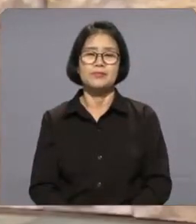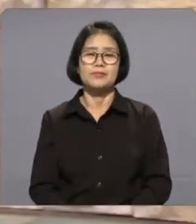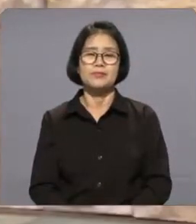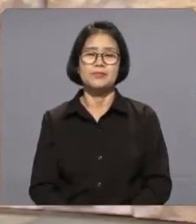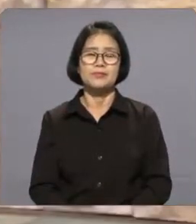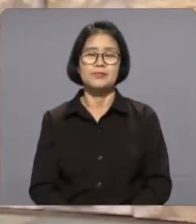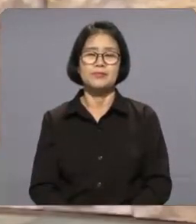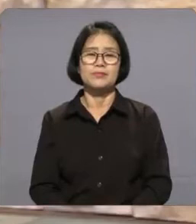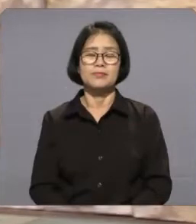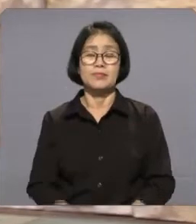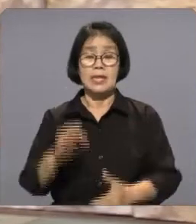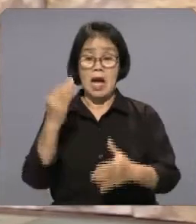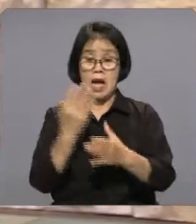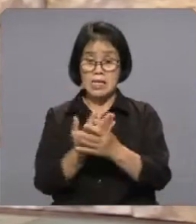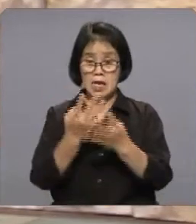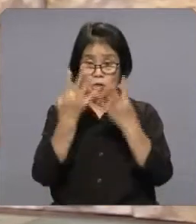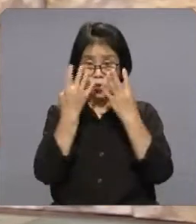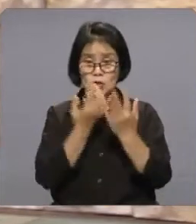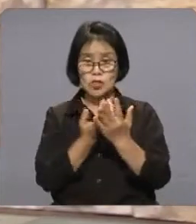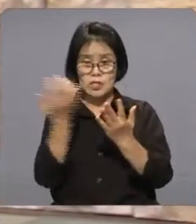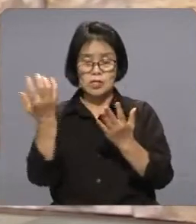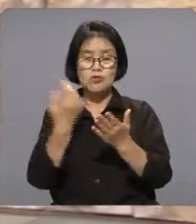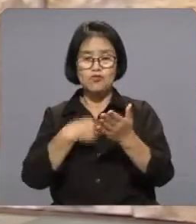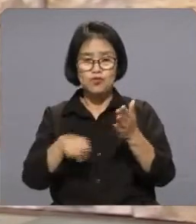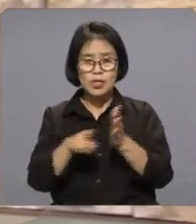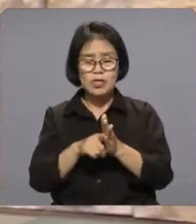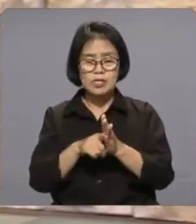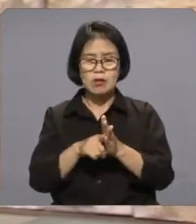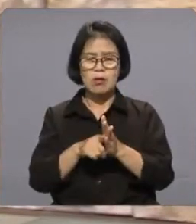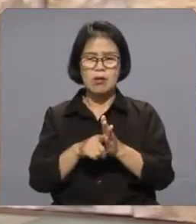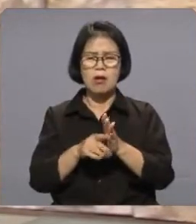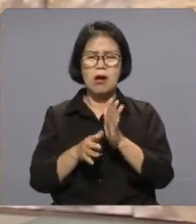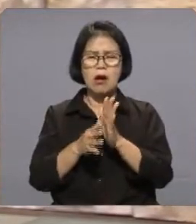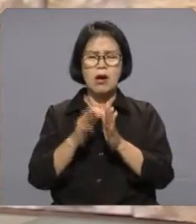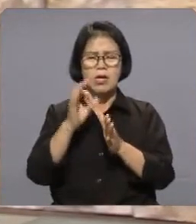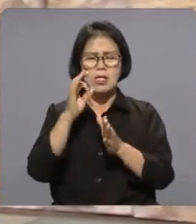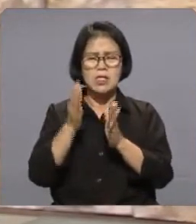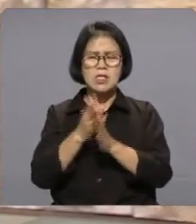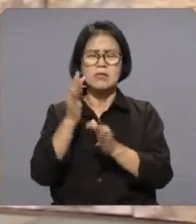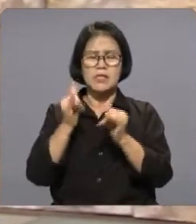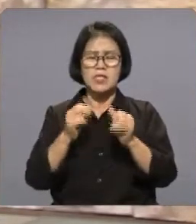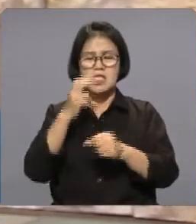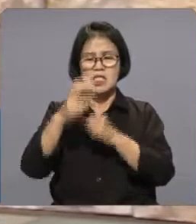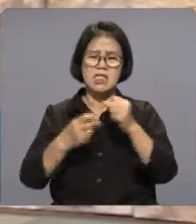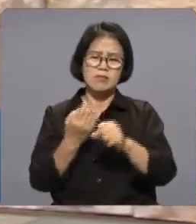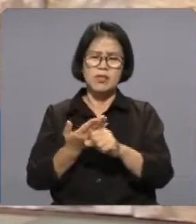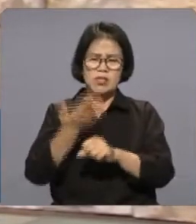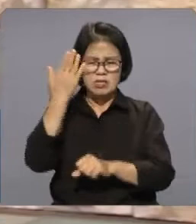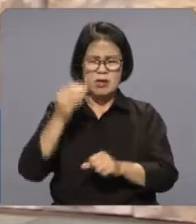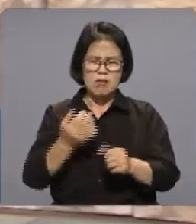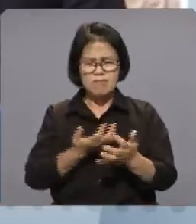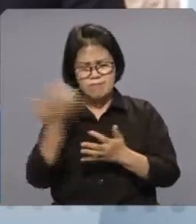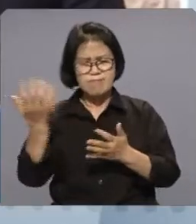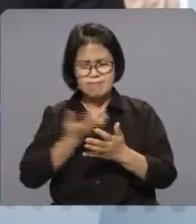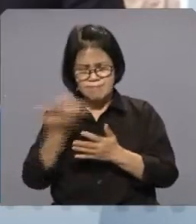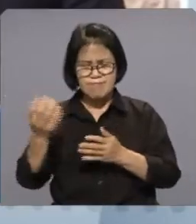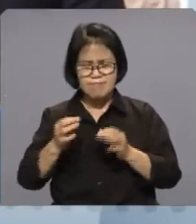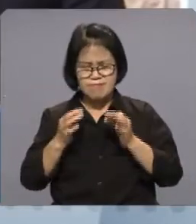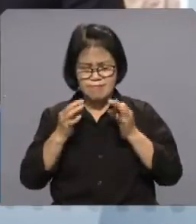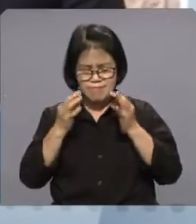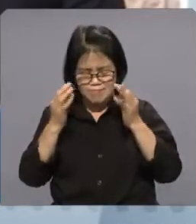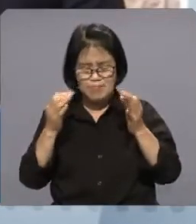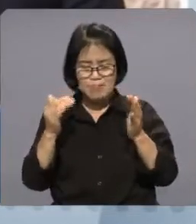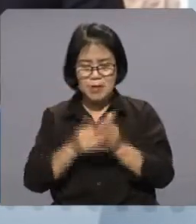예, 안양교도소 이전을 위해서 안양시민들은 20년 넘게 시민운동을 펼쳐왔습니다. 돌연